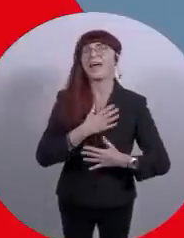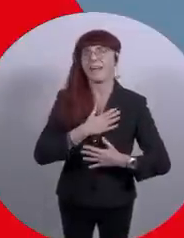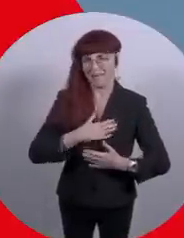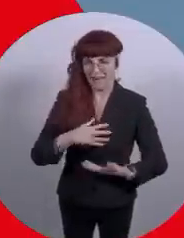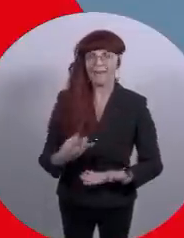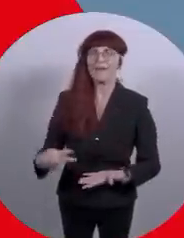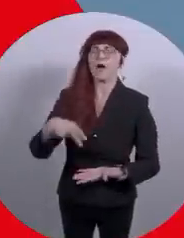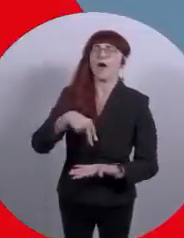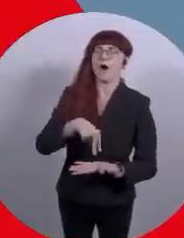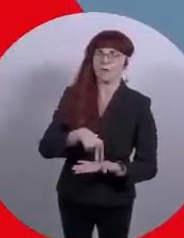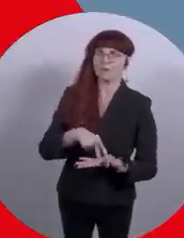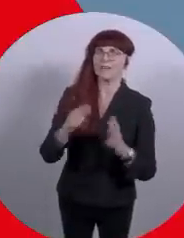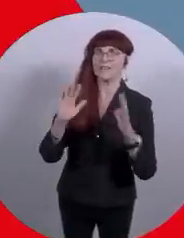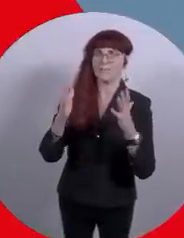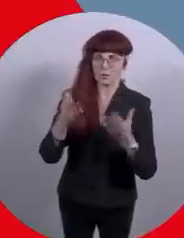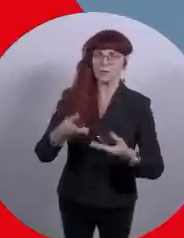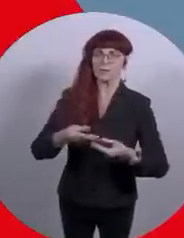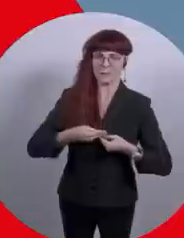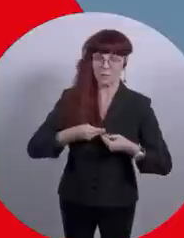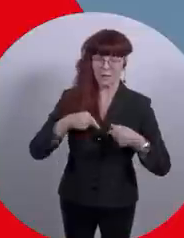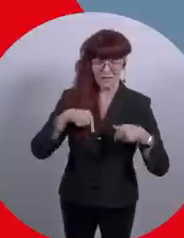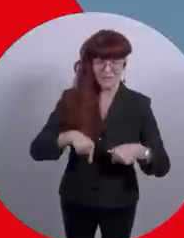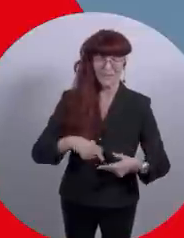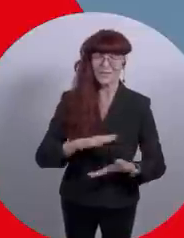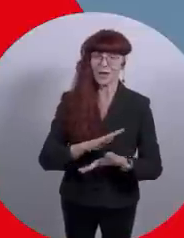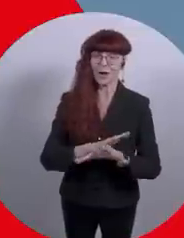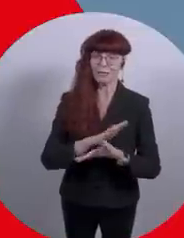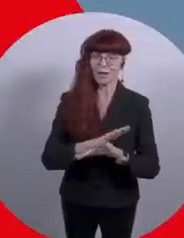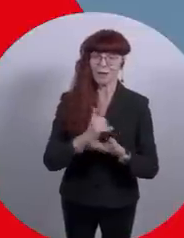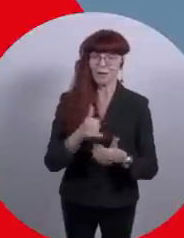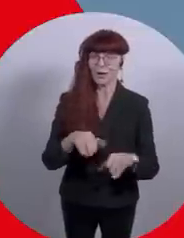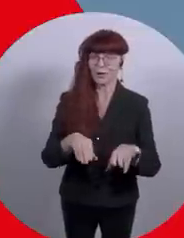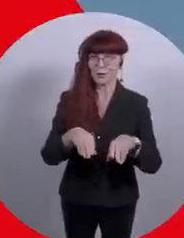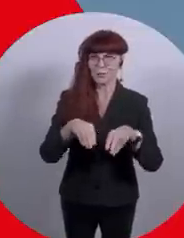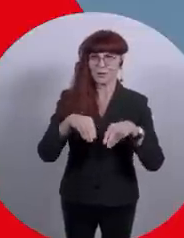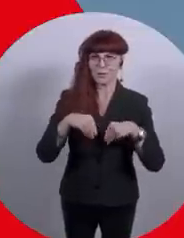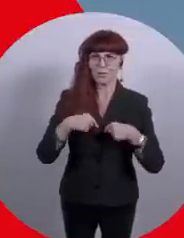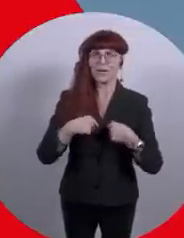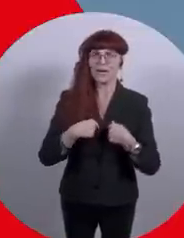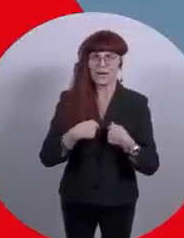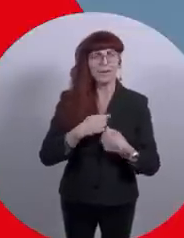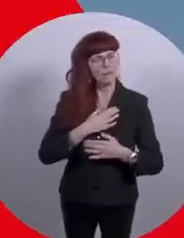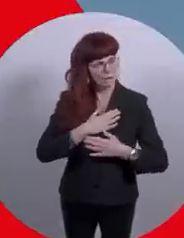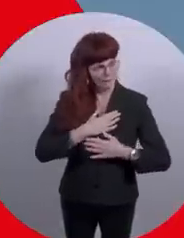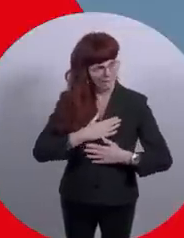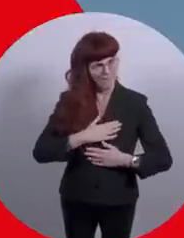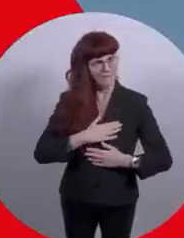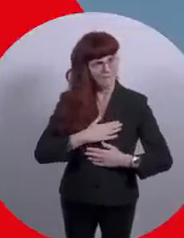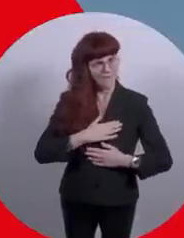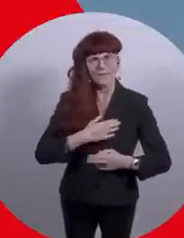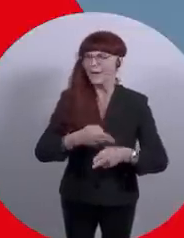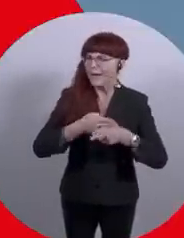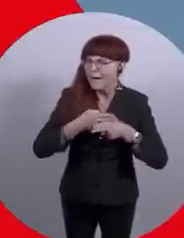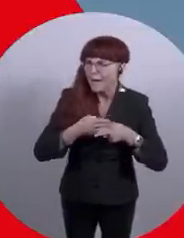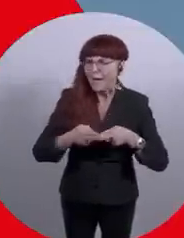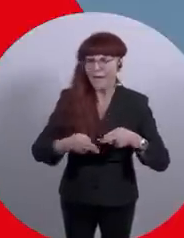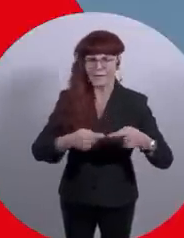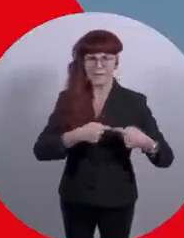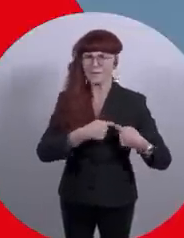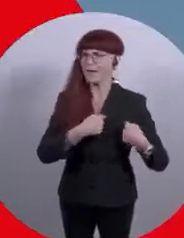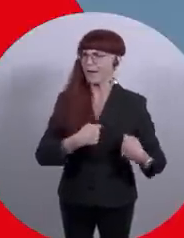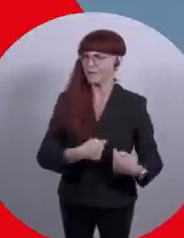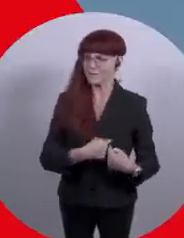es ist eine Aufgabe die ich heute hier übernommen habe die ich gerne und reinen Herzens nach über